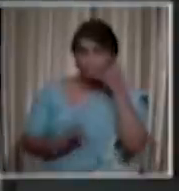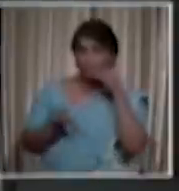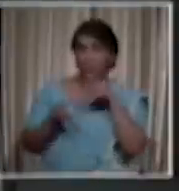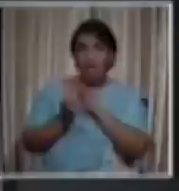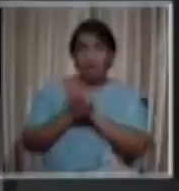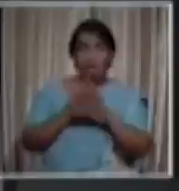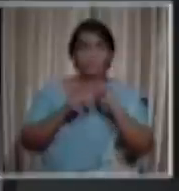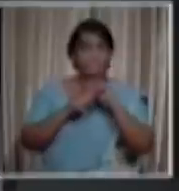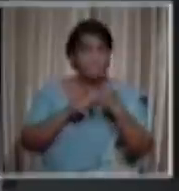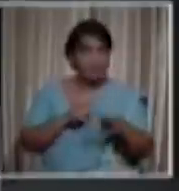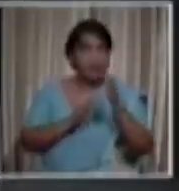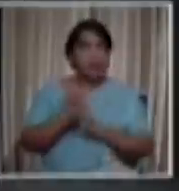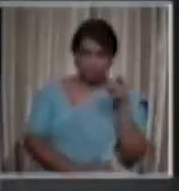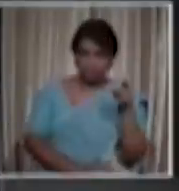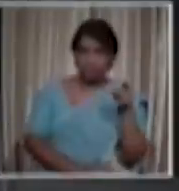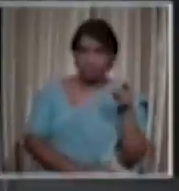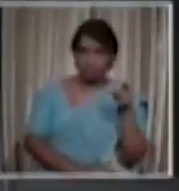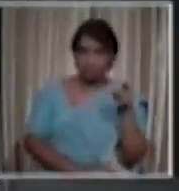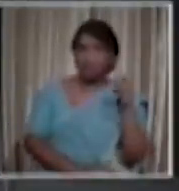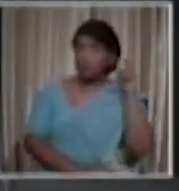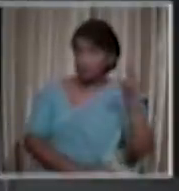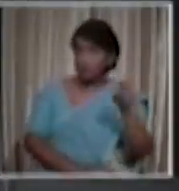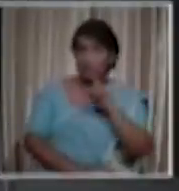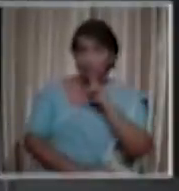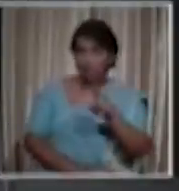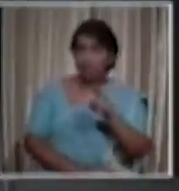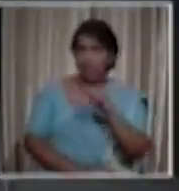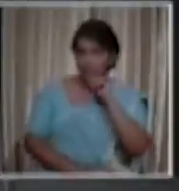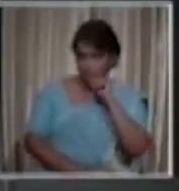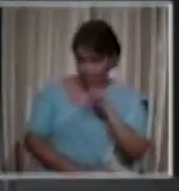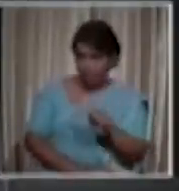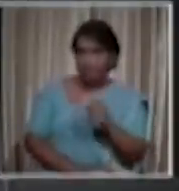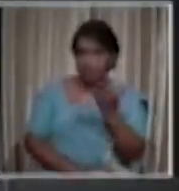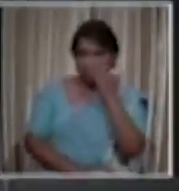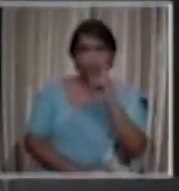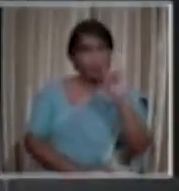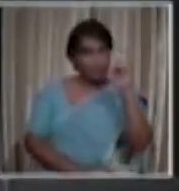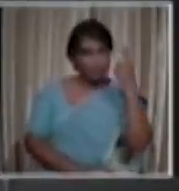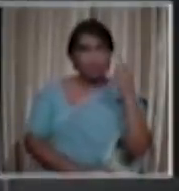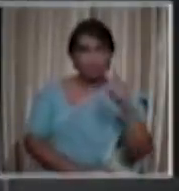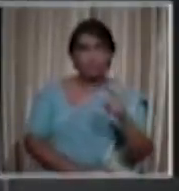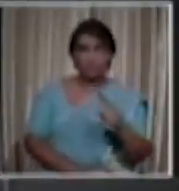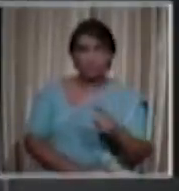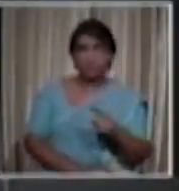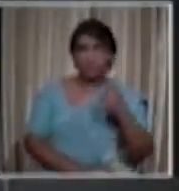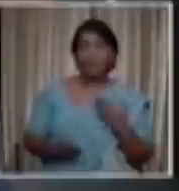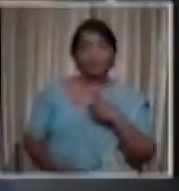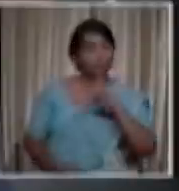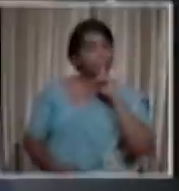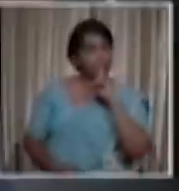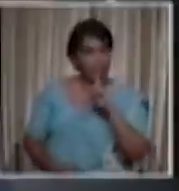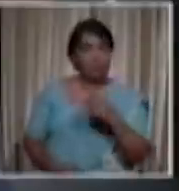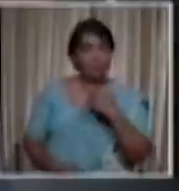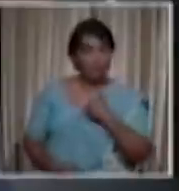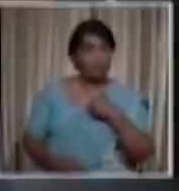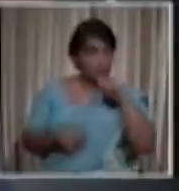හරිම් ප්‍රනාන්දු ඇමතිවරයා කියන චෝදනාව. එතුමා කියන කාරණේ ඇත්තද කියලා බලා ගන්න නම් මුලින්ම කරු කතානායකනු බෙල්ලේ දින කළු සාටකේ තියනවාද කියලා හොයන්න ඕන. මම